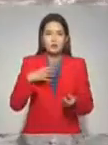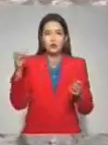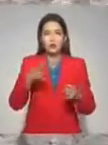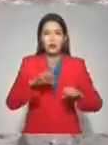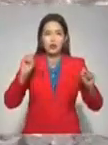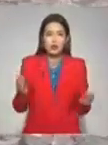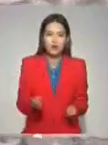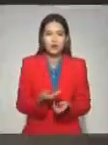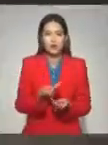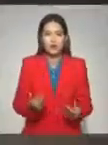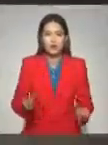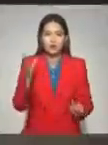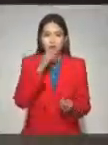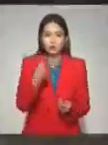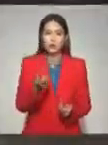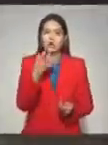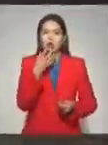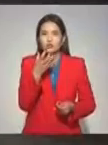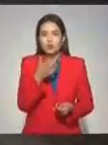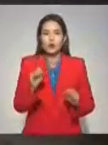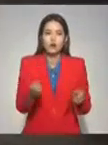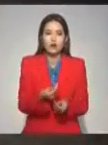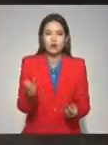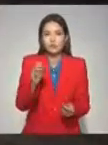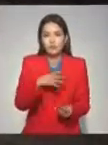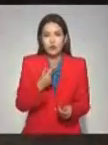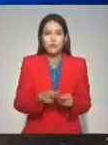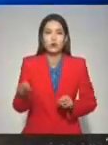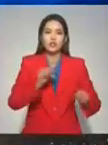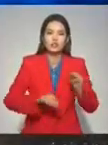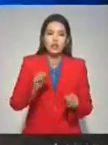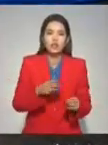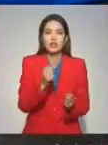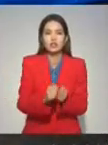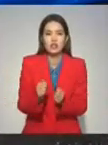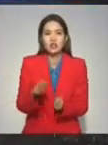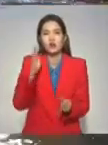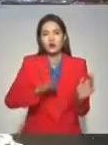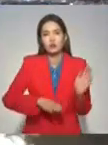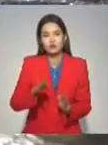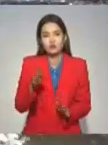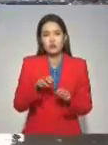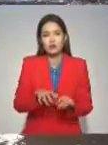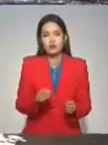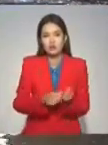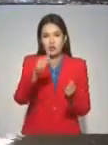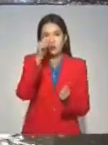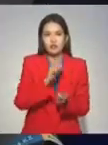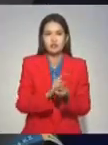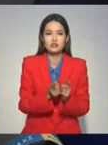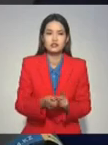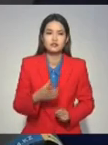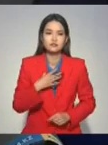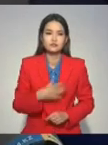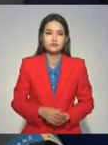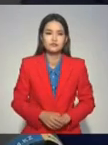қар тез еріген. Бұлаздай жердің тоңы қалың көрінеді. Осының салдарынан су жүретін арық тез толып, қызыл су жолға жайылған. Дерков және